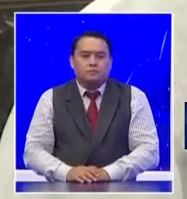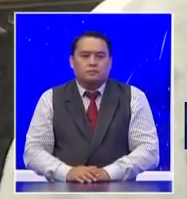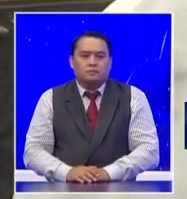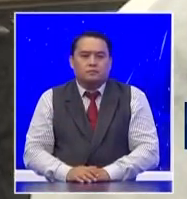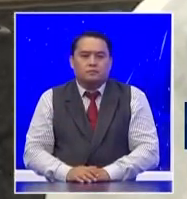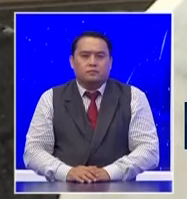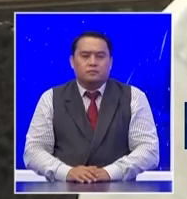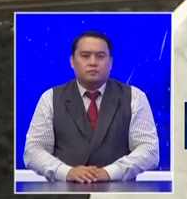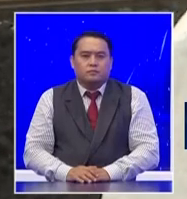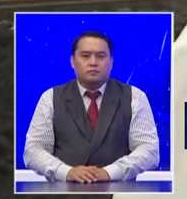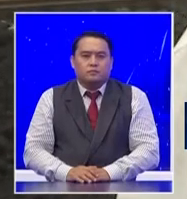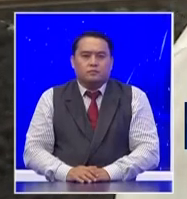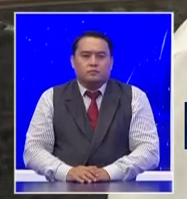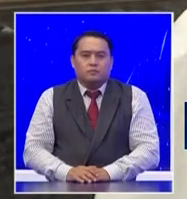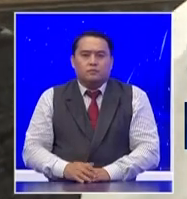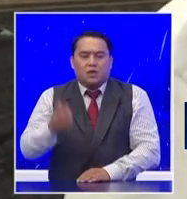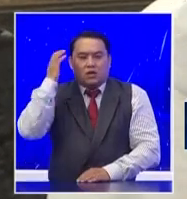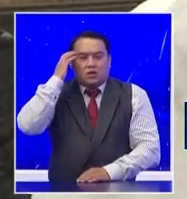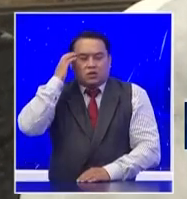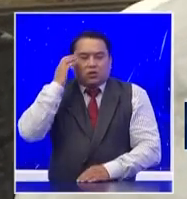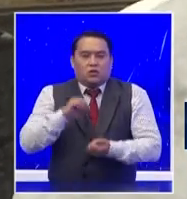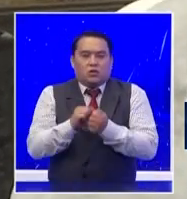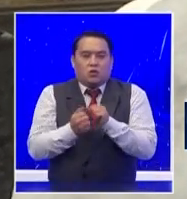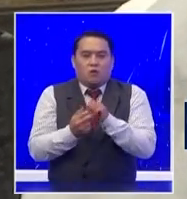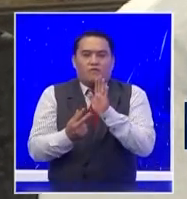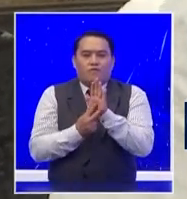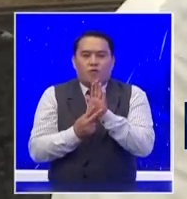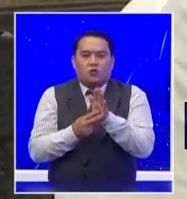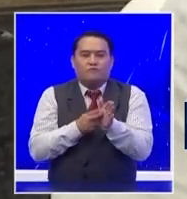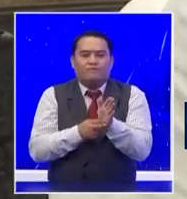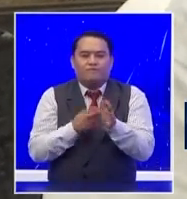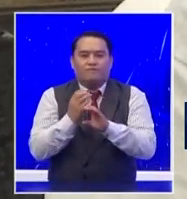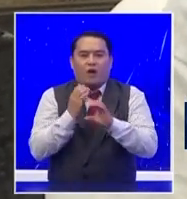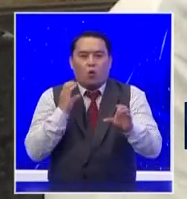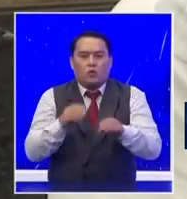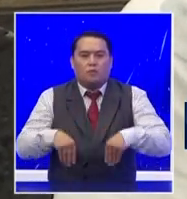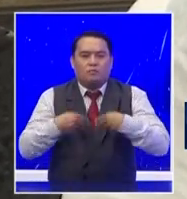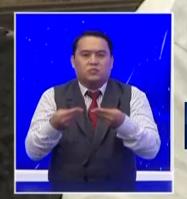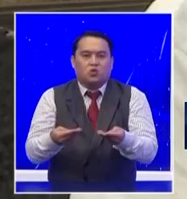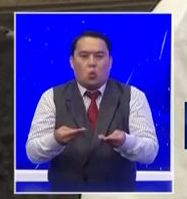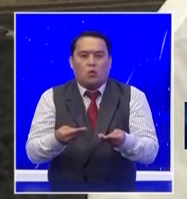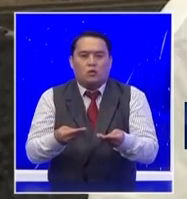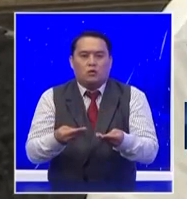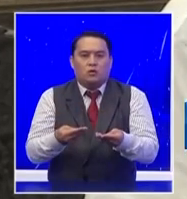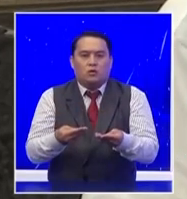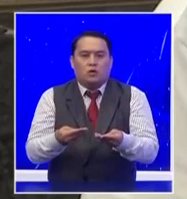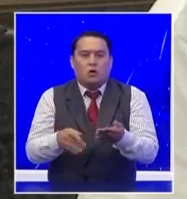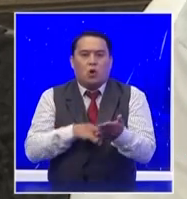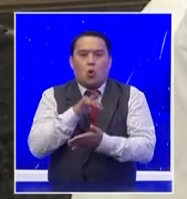Уголь шубаркулевский. За 3 дня поступило 8 вагонов. Основная продажа только берут